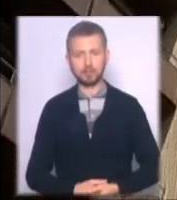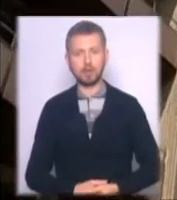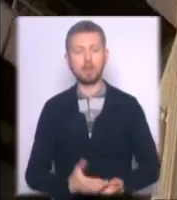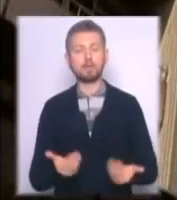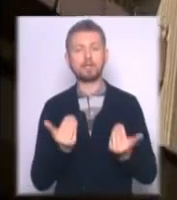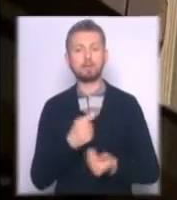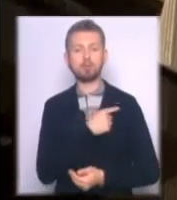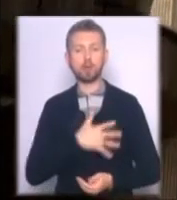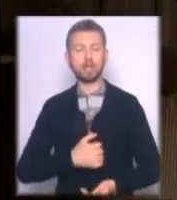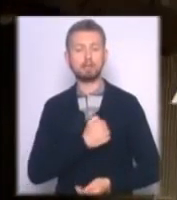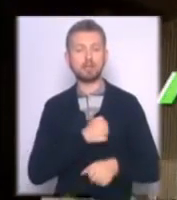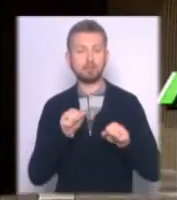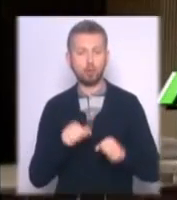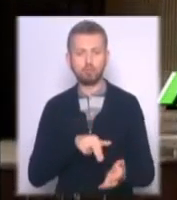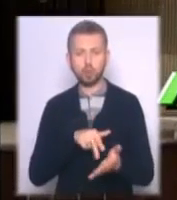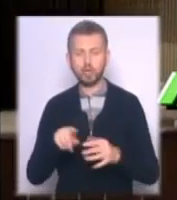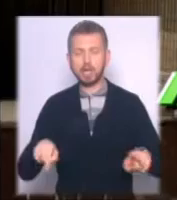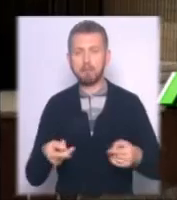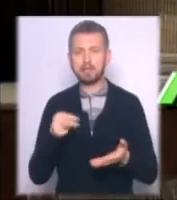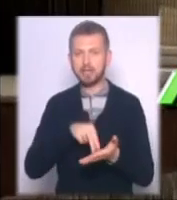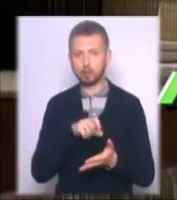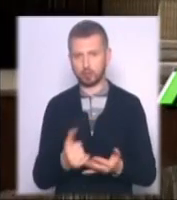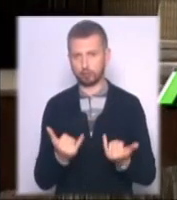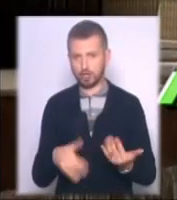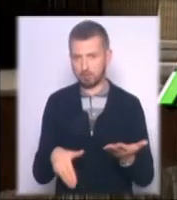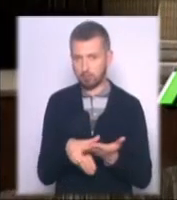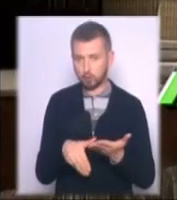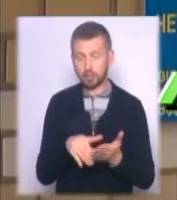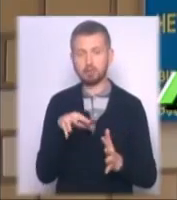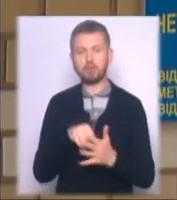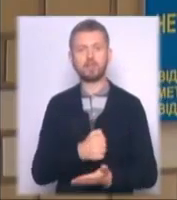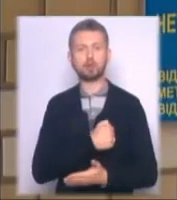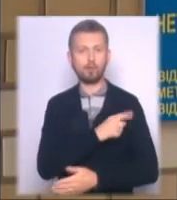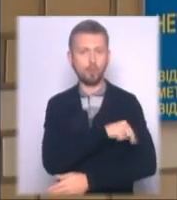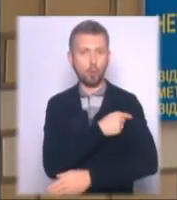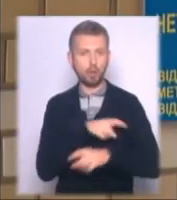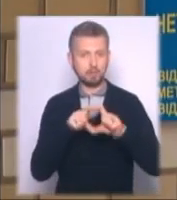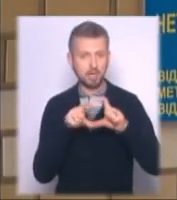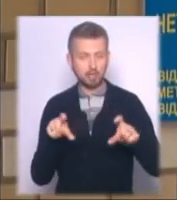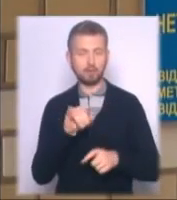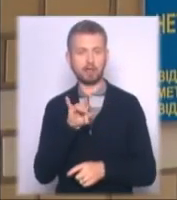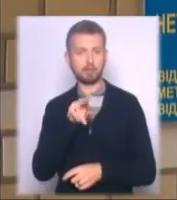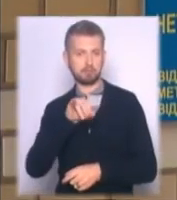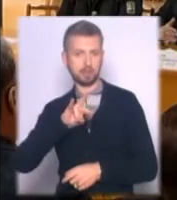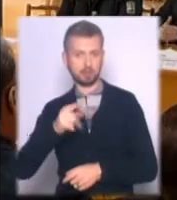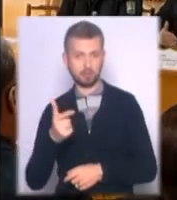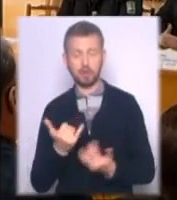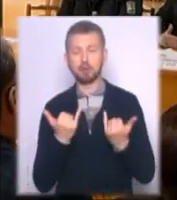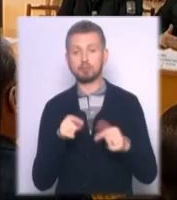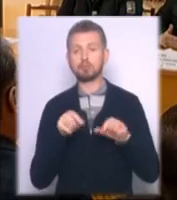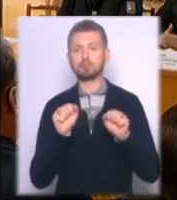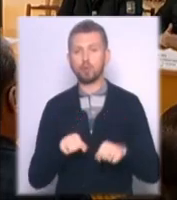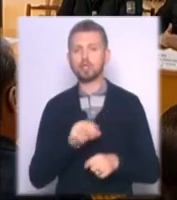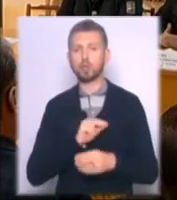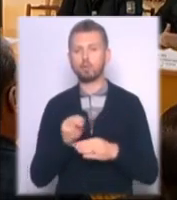Відтепер поранені бійці зможуть пройти реабілітацію за сучасними методиками і у військовому госпіталі в Ірпені. Одночасно тут лікуватися зможуть 200